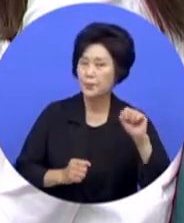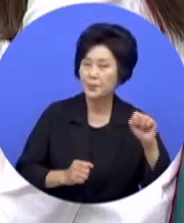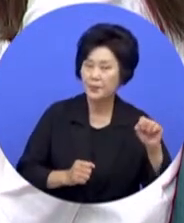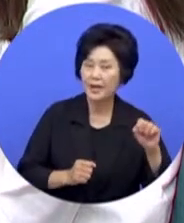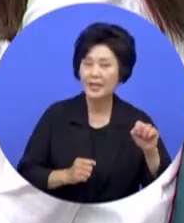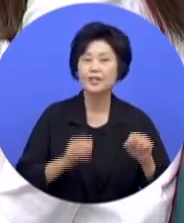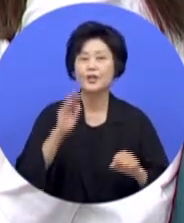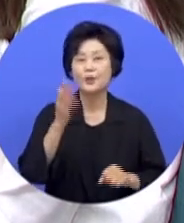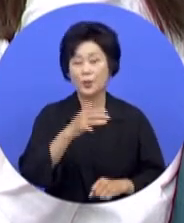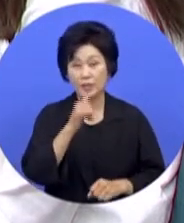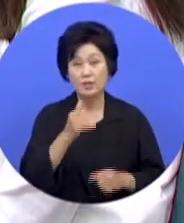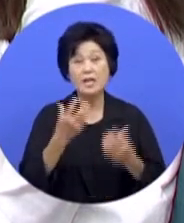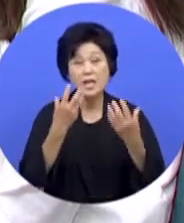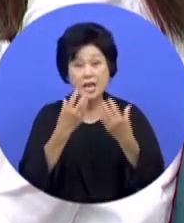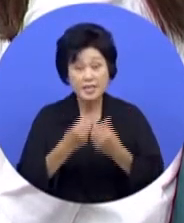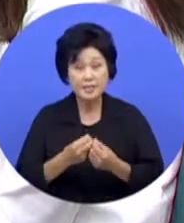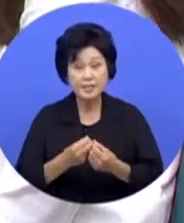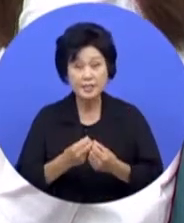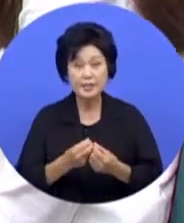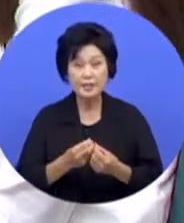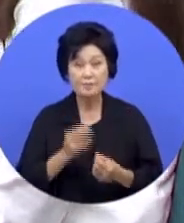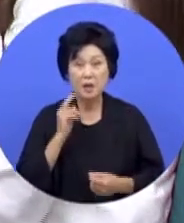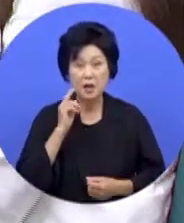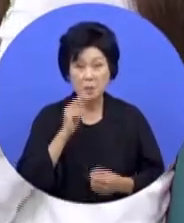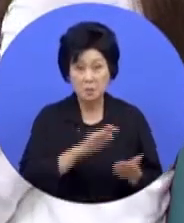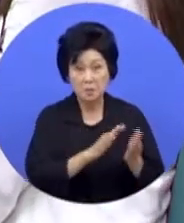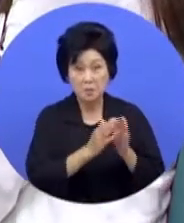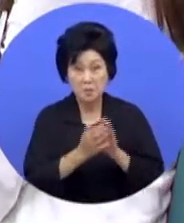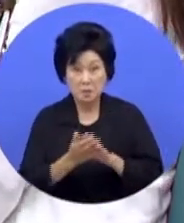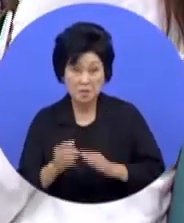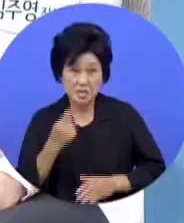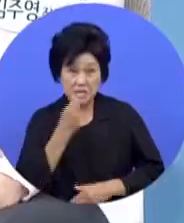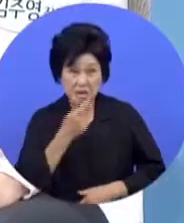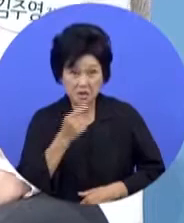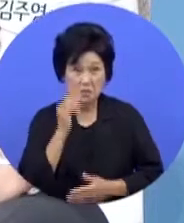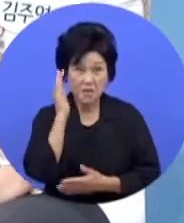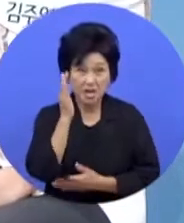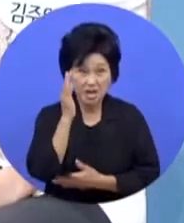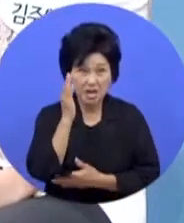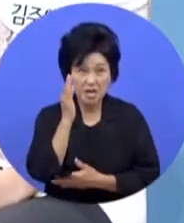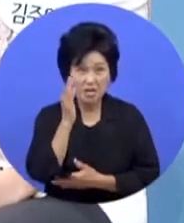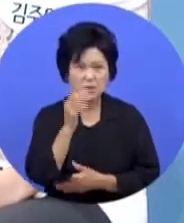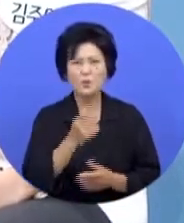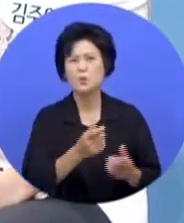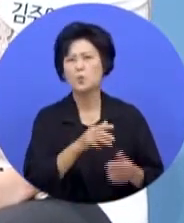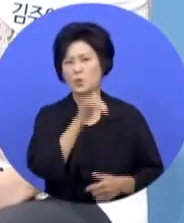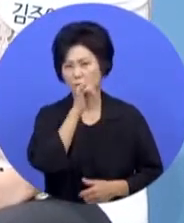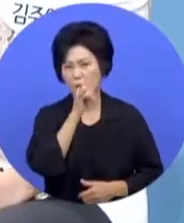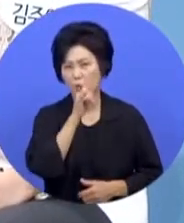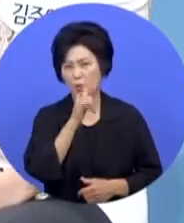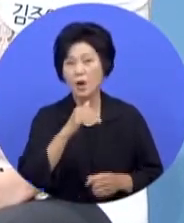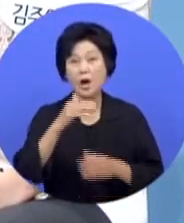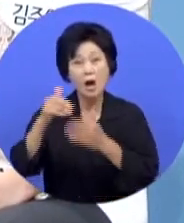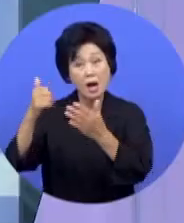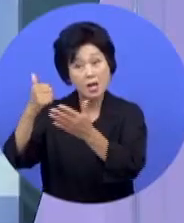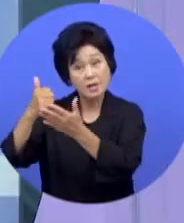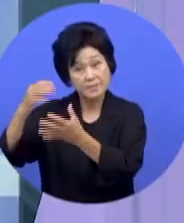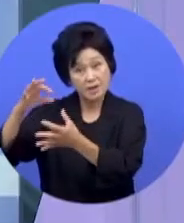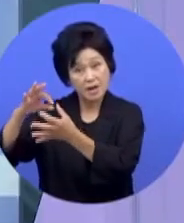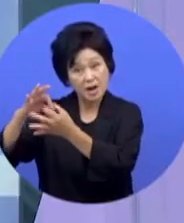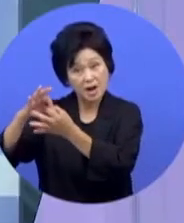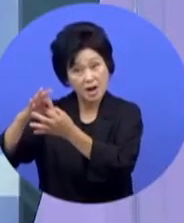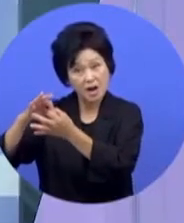것 중에 하나가 될 수 있겠고. 우리 영이 탁해져요, 그죠? 네네네. 그러다 보니까 이제 하나님과의 관계는 당연히 두절이 되는 거고,